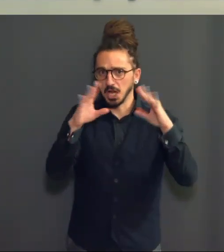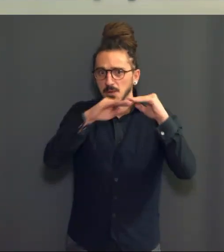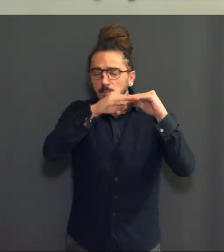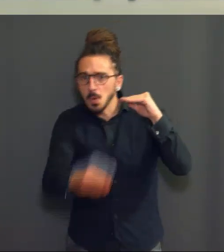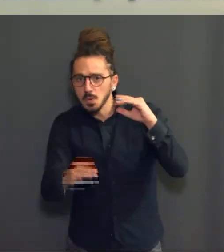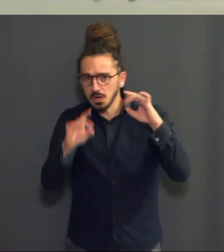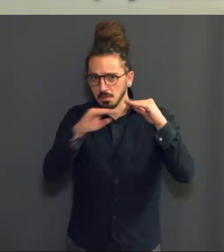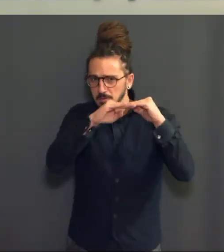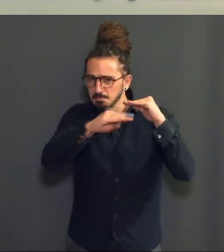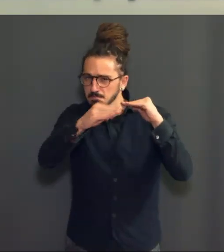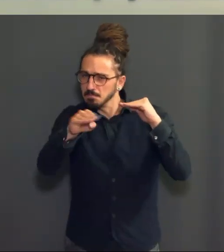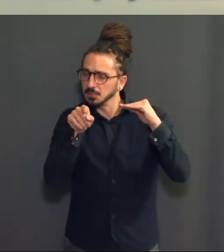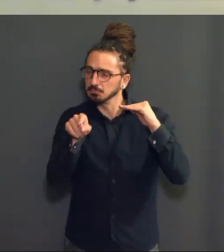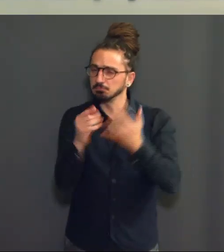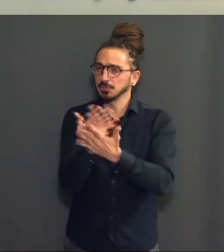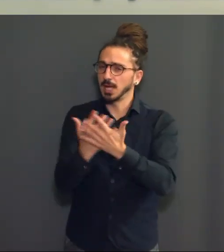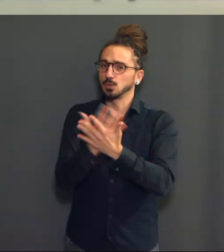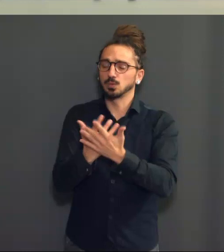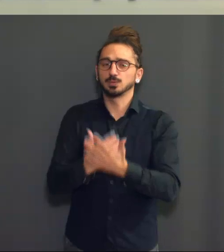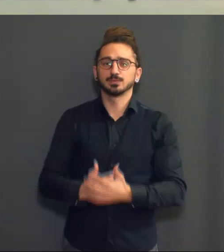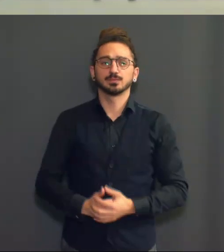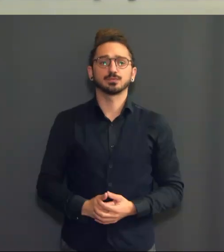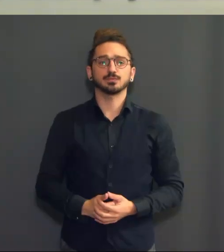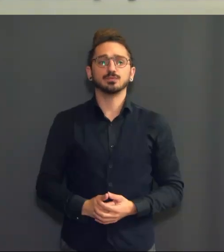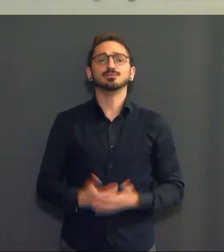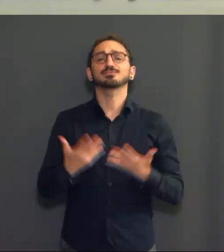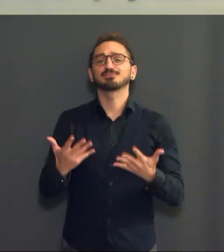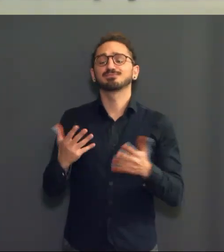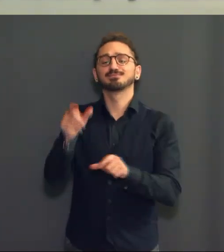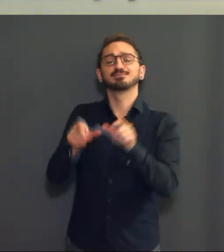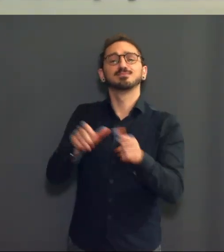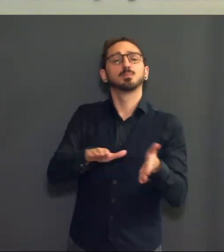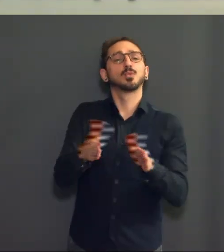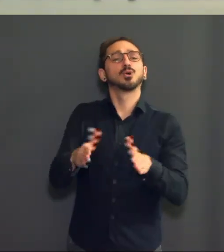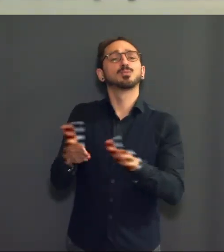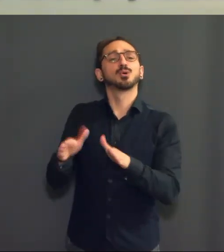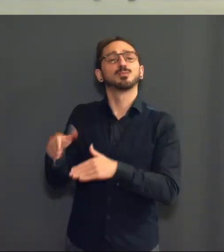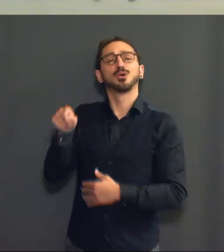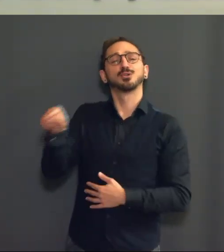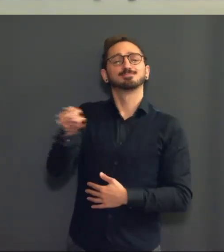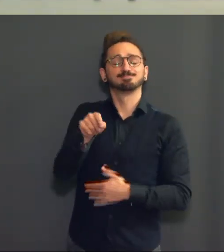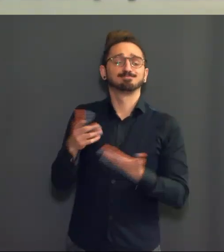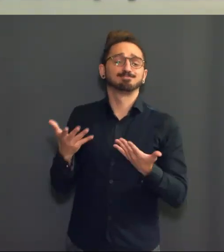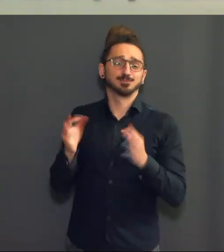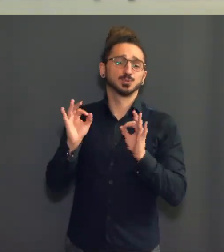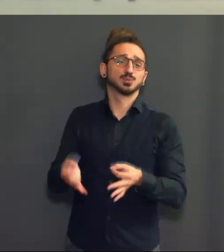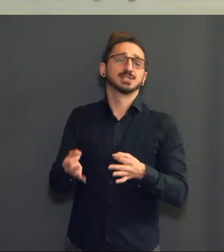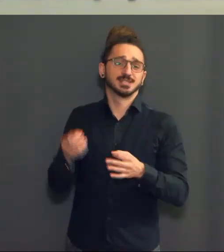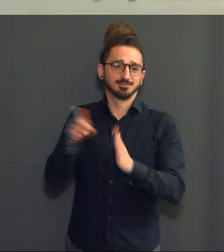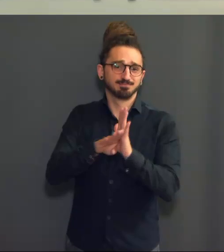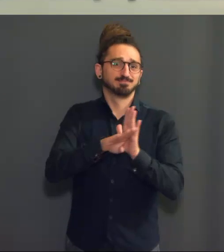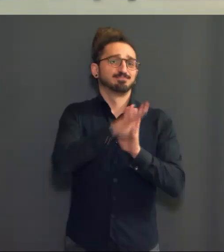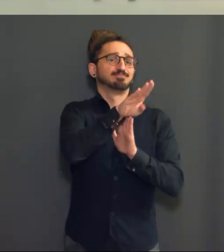avons à déplorer, eh bien oui, on l'a dit déjà, on a là une augmentation. Il y a maintenant en moyenne 43 décès